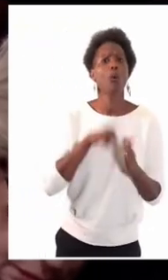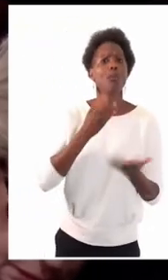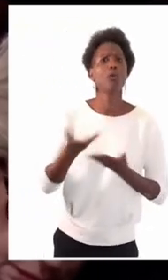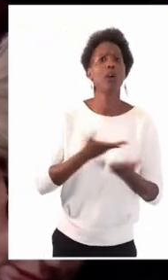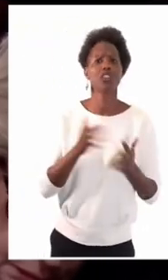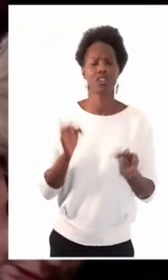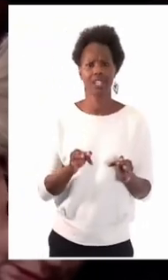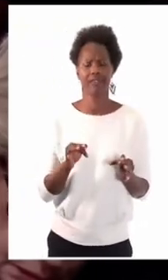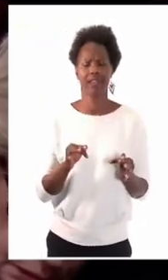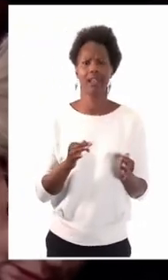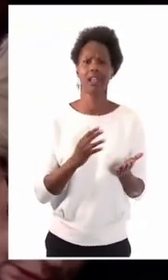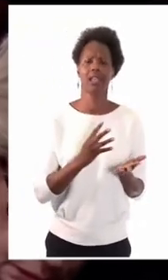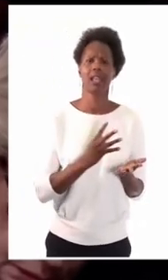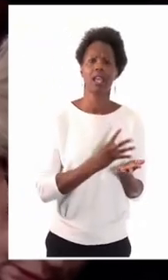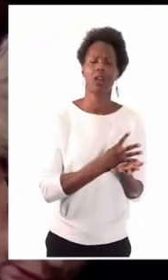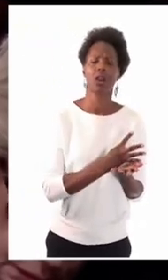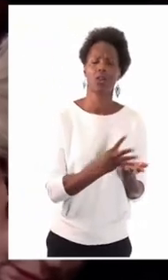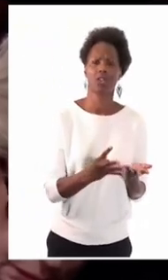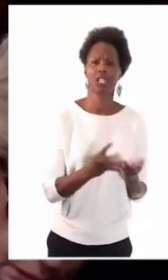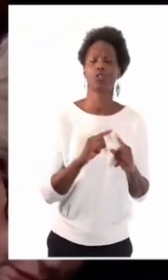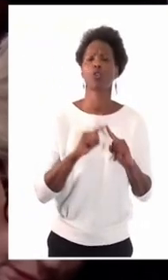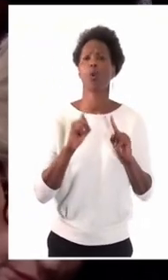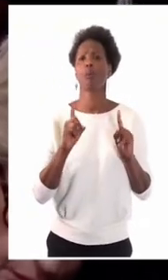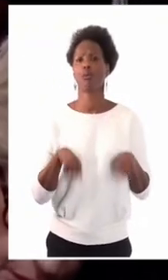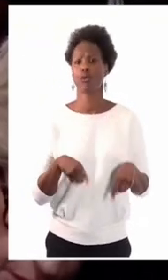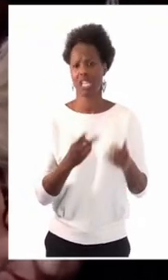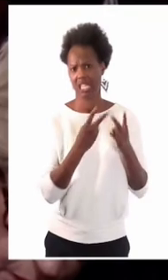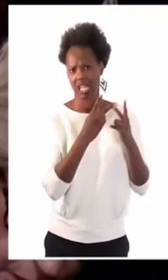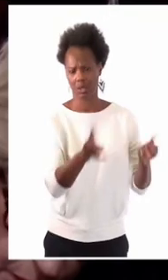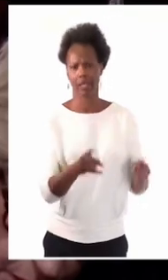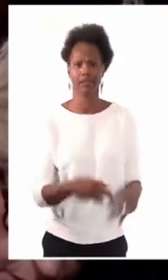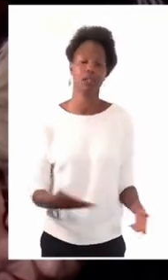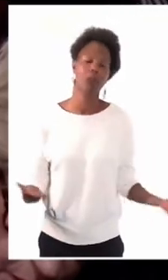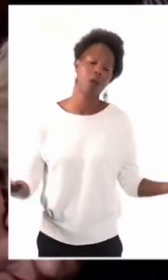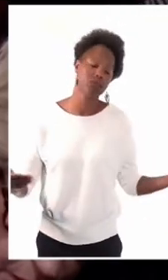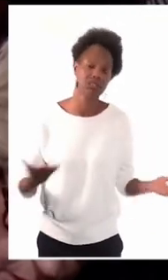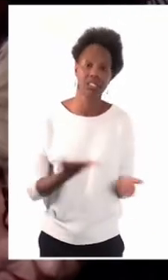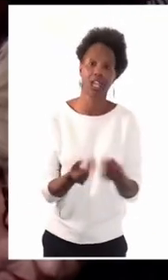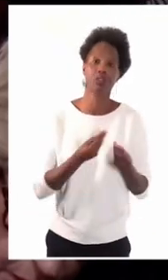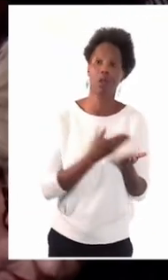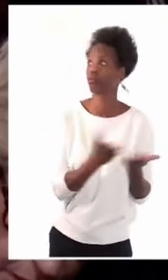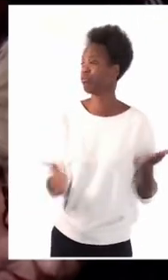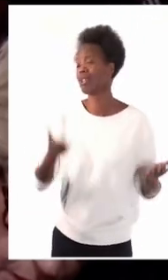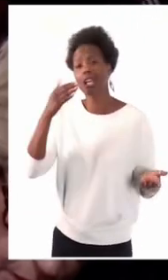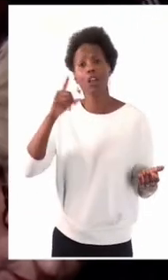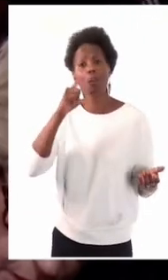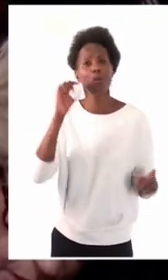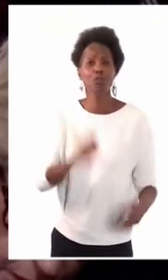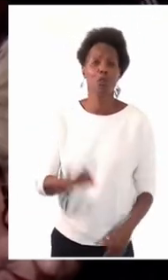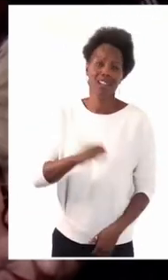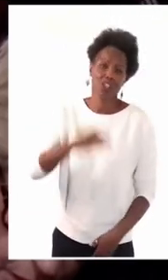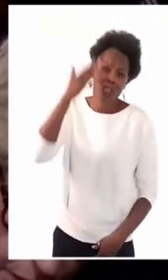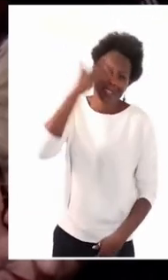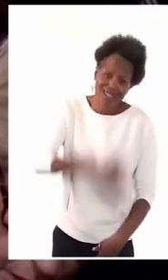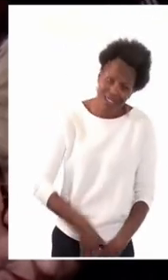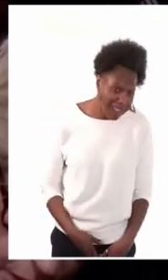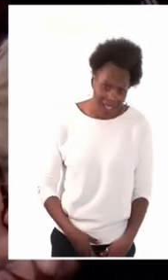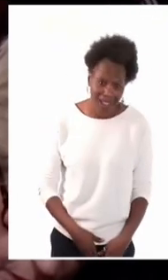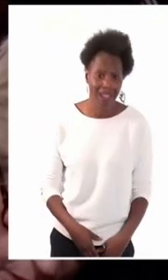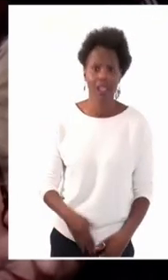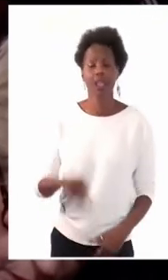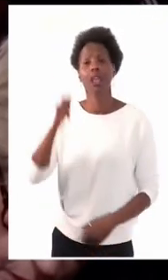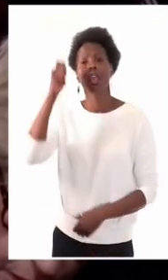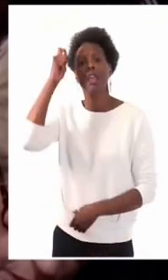Je veux dire, Monsieur Escotte, on sait que vous n'aimez pas les ministres, le gouvernement, le président de la République. Épargnez-vous des minutes et des minutes